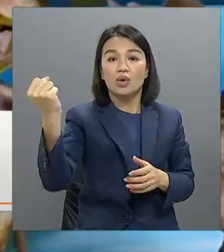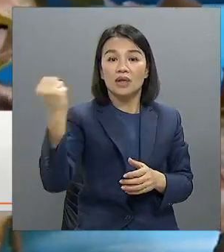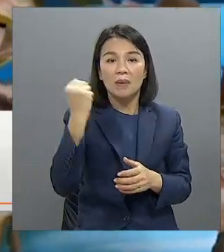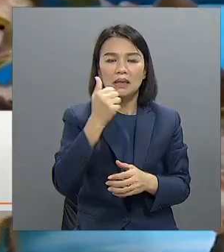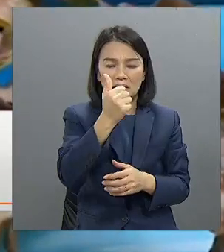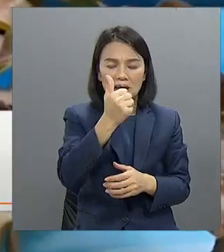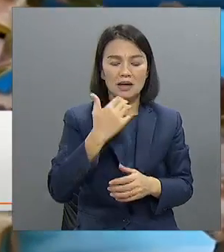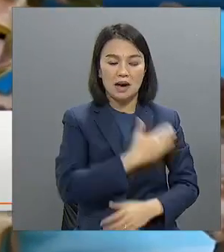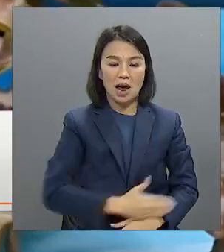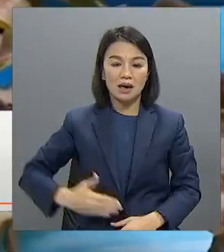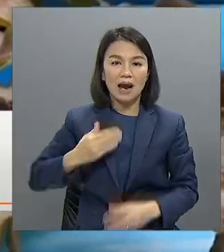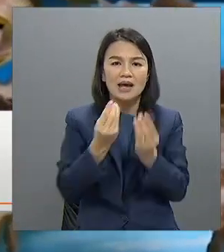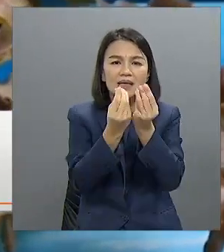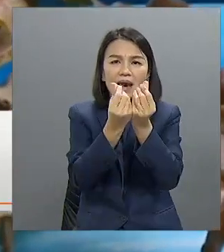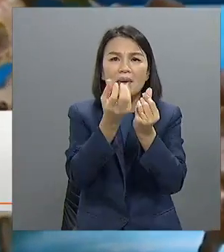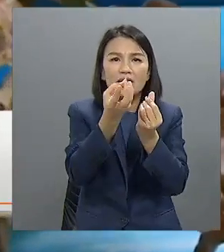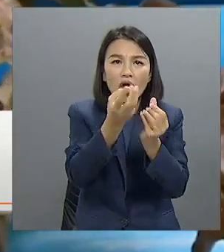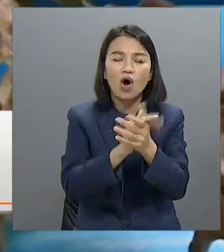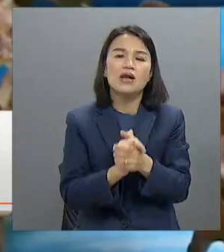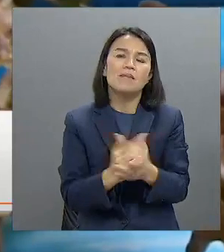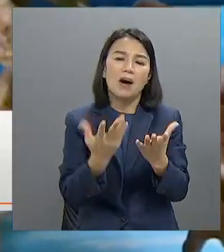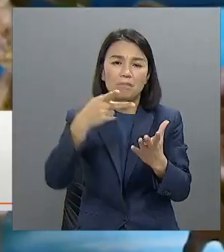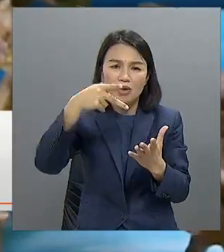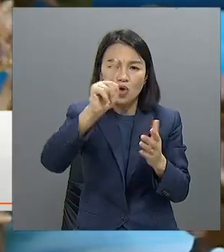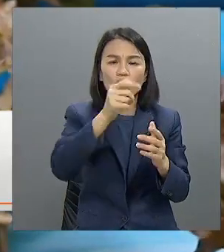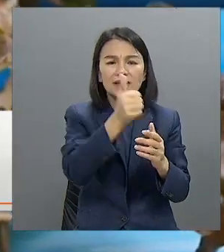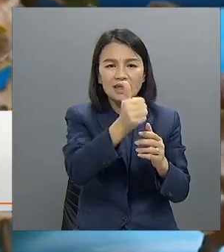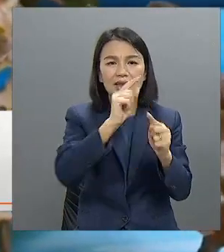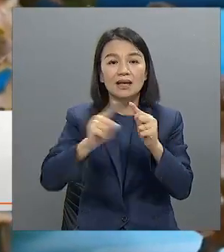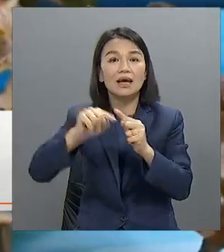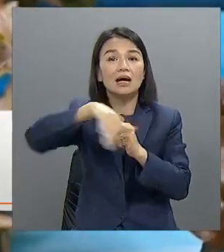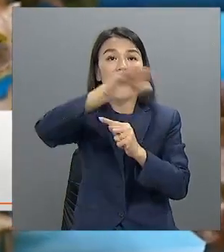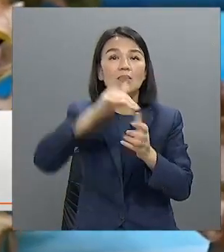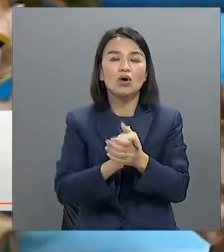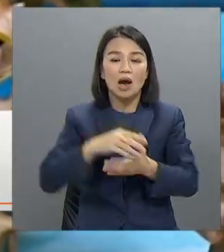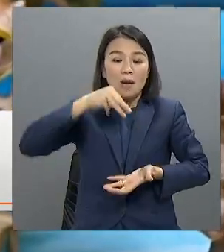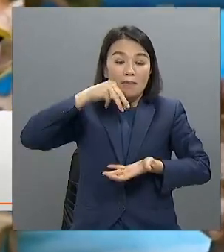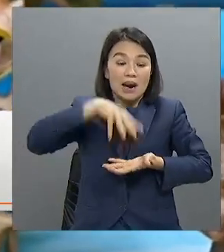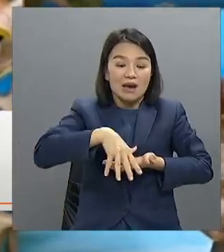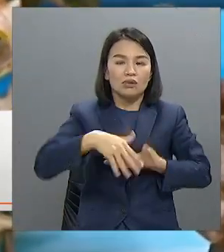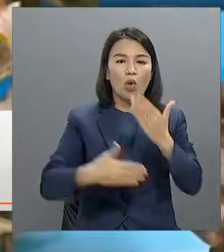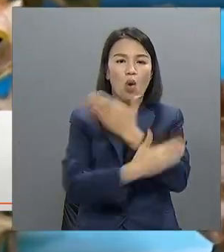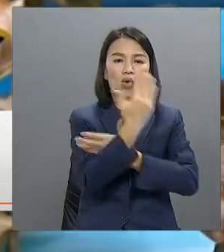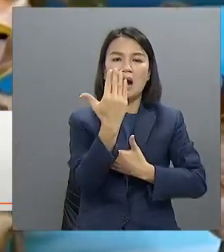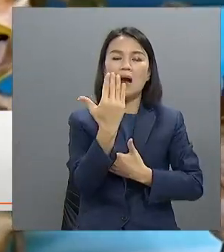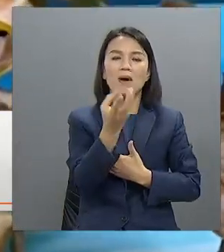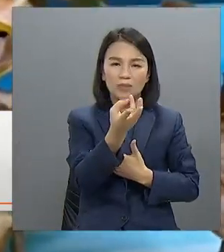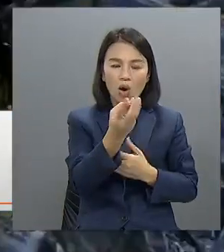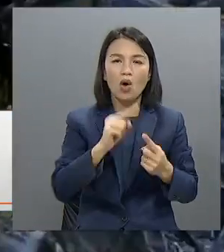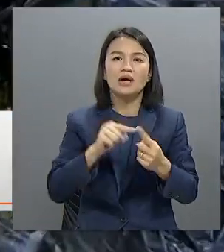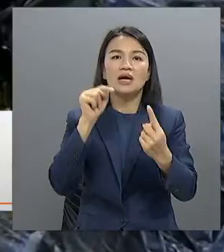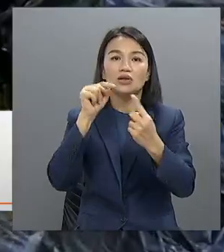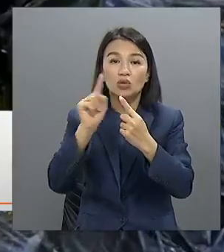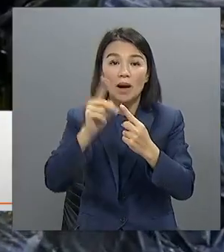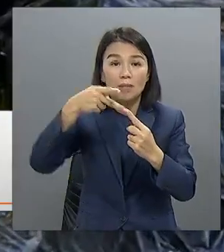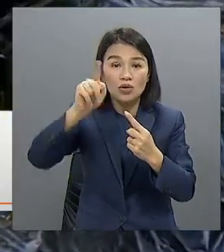ำมีน้ำมีกากใยช่วยให้ระบบขับถ่ายดีลดการเสี่ยงการเป็นโรคมะเร็งนะครับอุดมไปด้วยสารเบต้าแคโรทีนวิตามิน